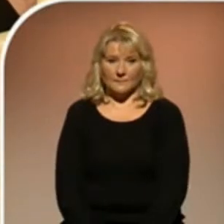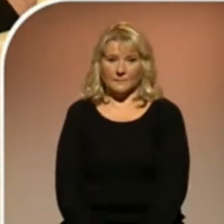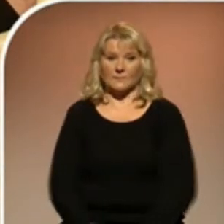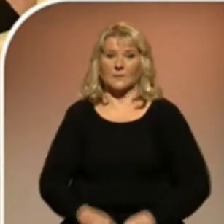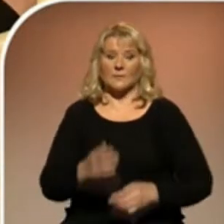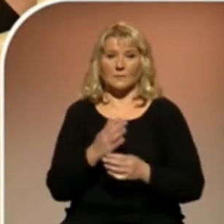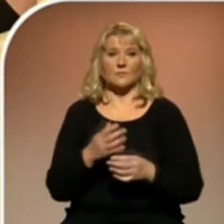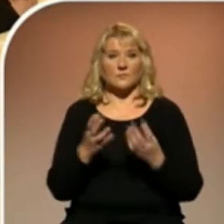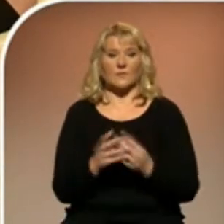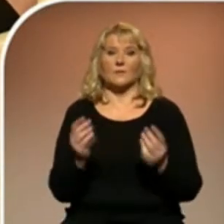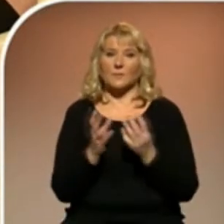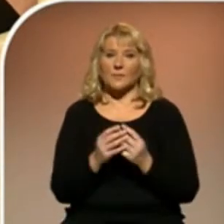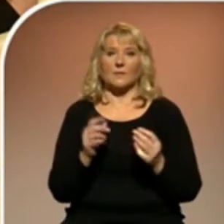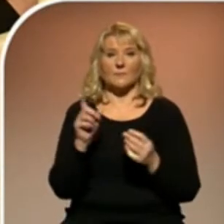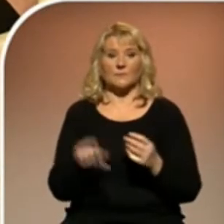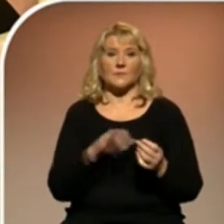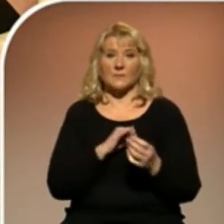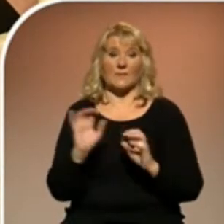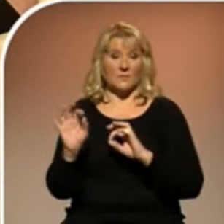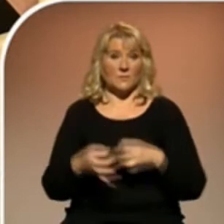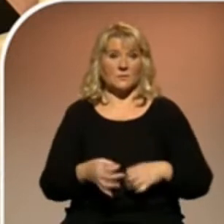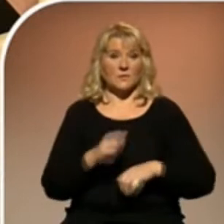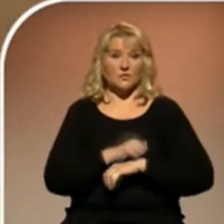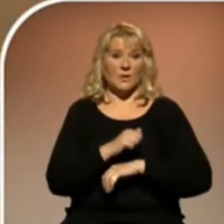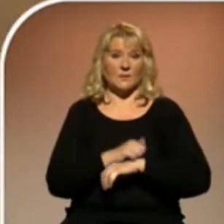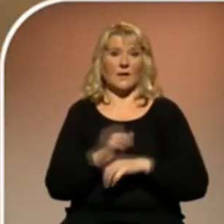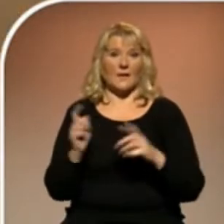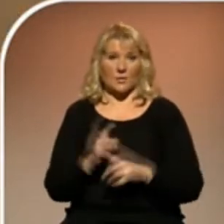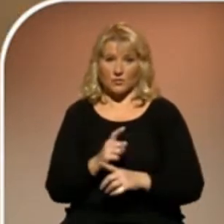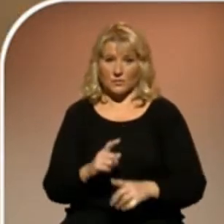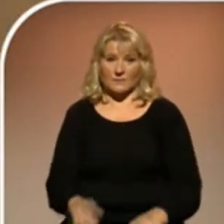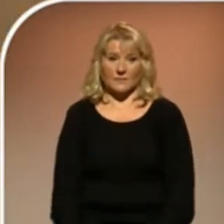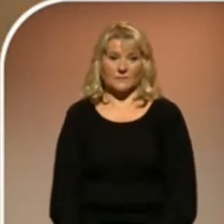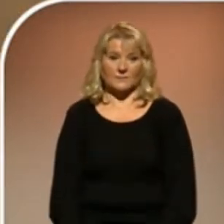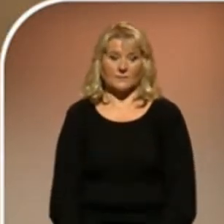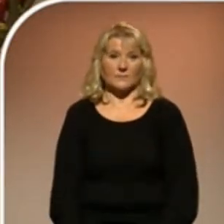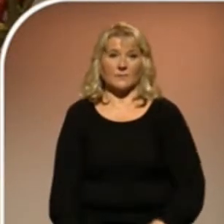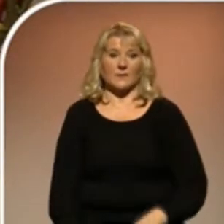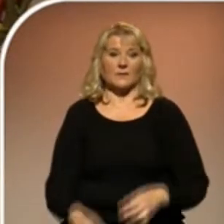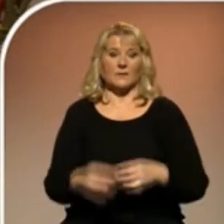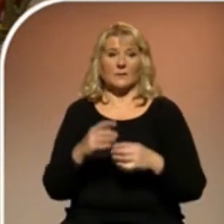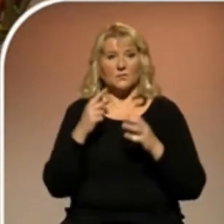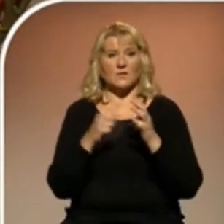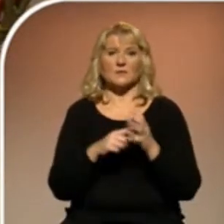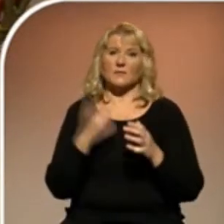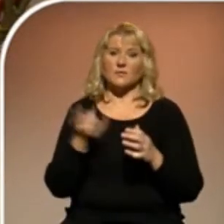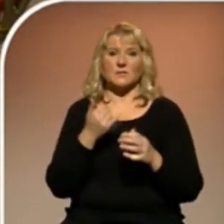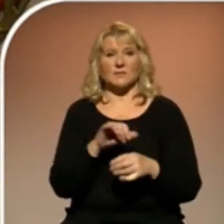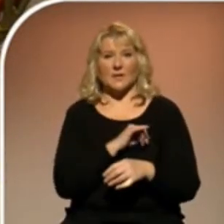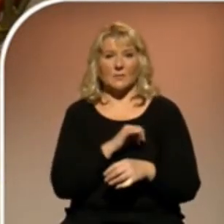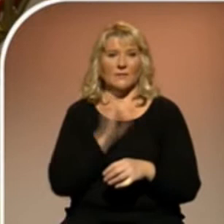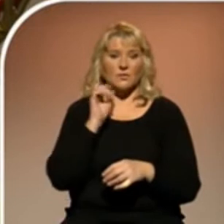Tak a my už se tady povídáme v Sama doma s velmi zajímavým hostem, s Žanetou Krátoškovou. Dobrý den. Dobrý den. My v Sama doma představujeme často